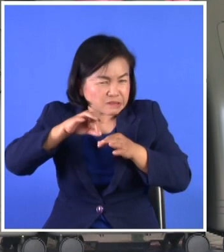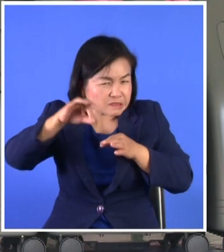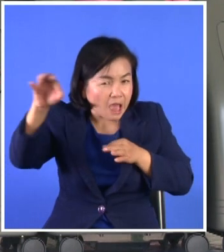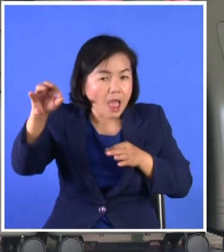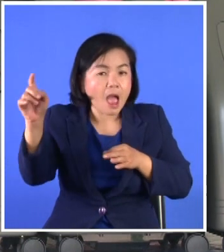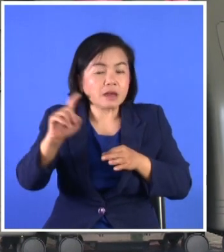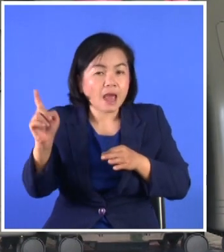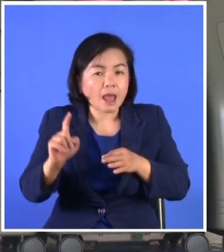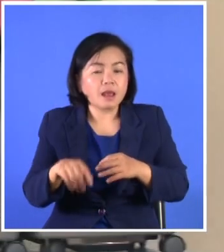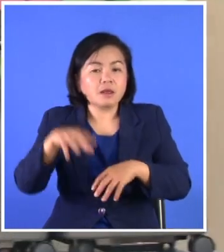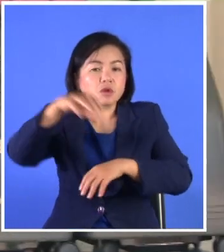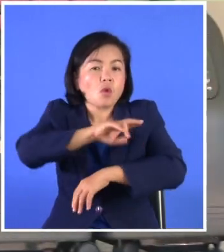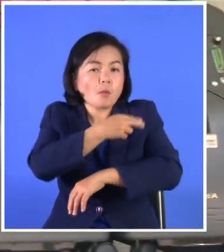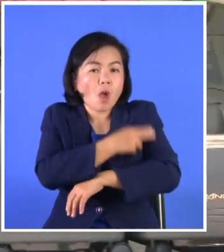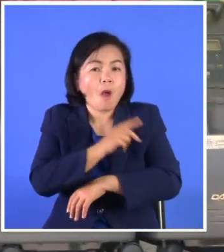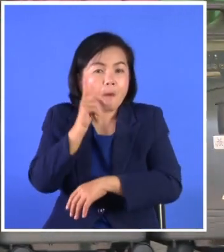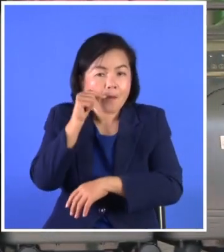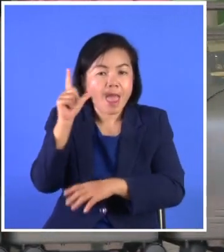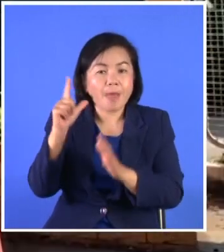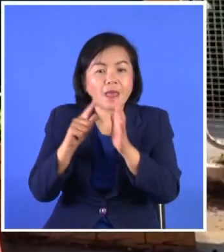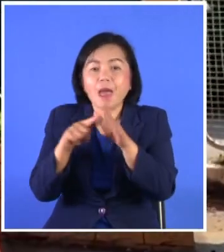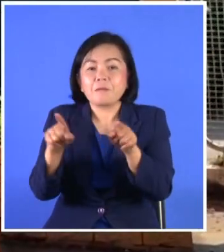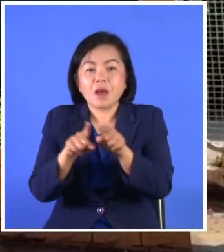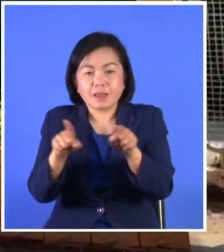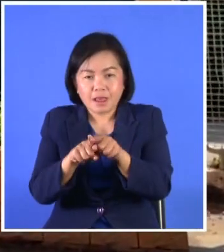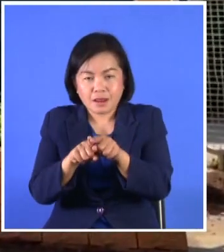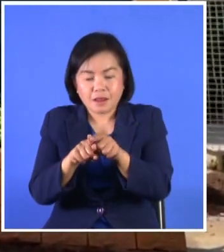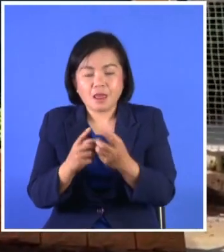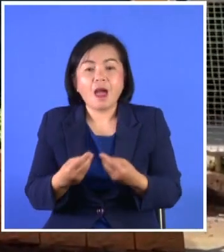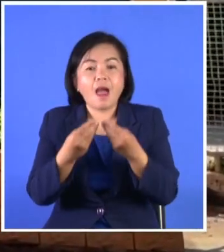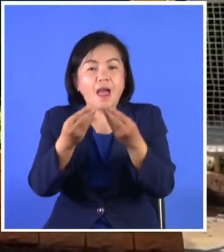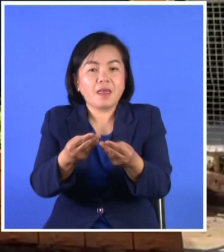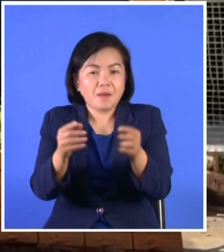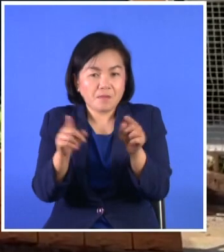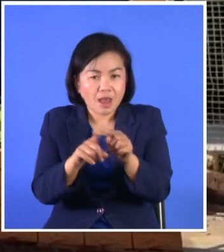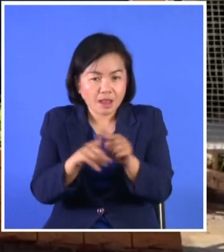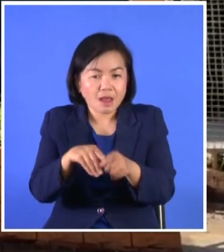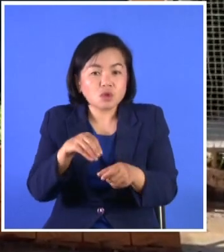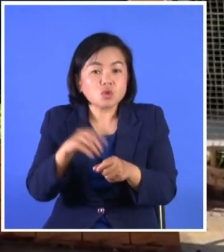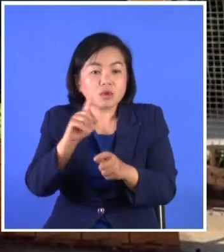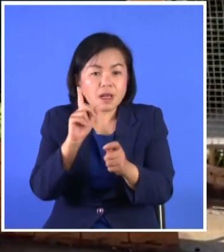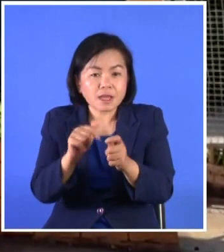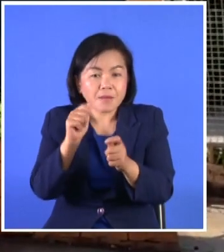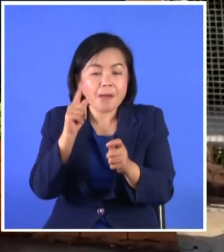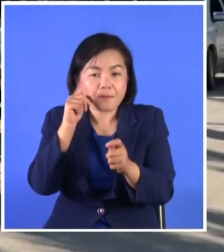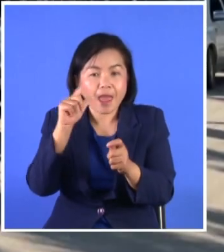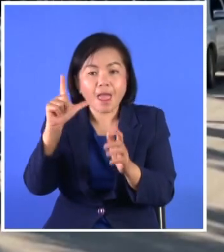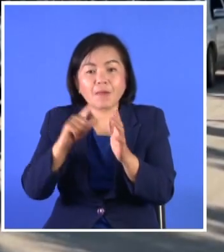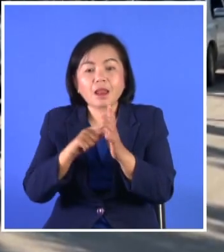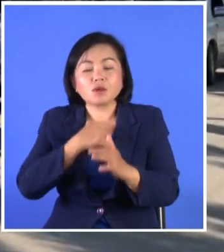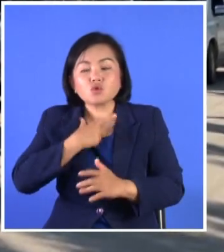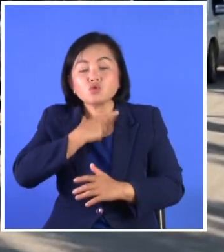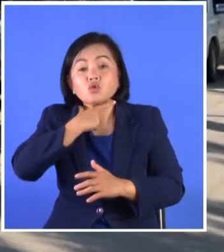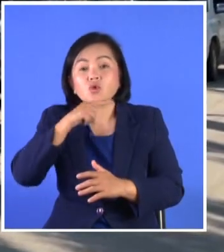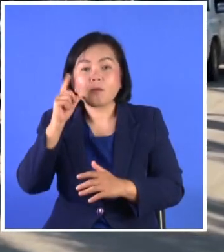แม่ลาน้อยก็ได้รับเครื่องนี้เช่นเดียวกันค่ะโรงพยาบาลแม่ลาน้อยตั้งอยู่ในตัวอำเภอแม่ลาน้อยจังหวัดแม่ฮ่องสอนนะคะ